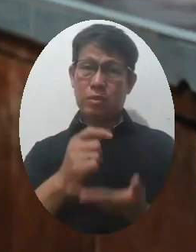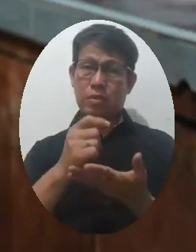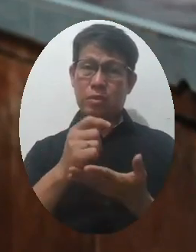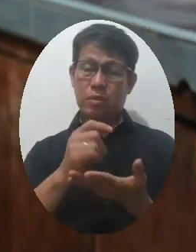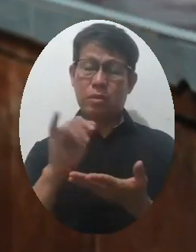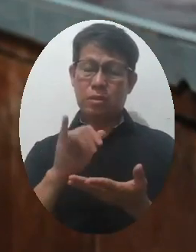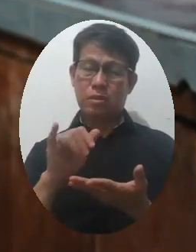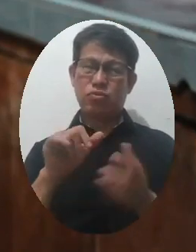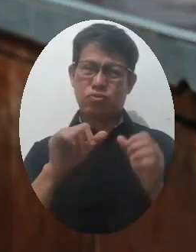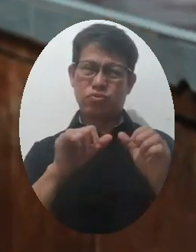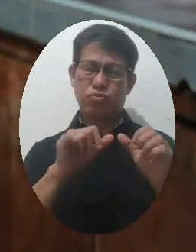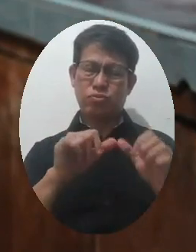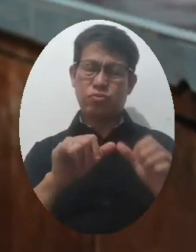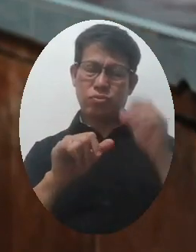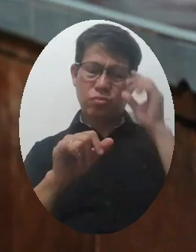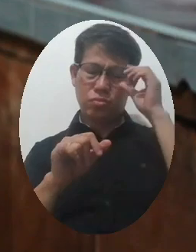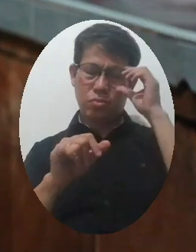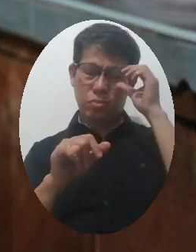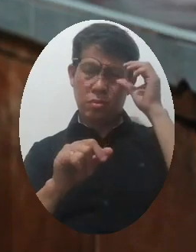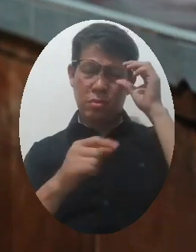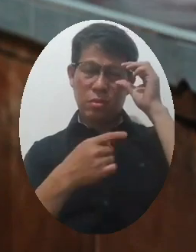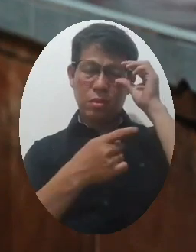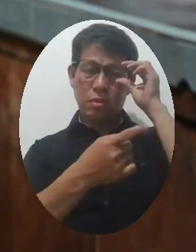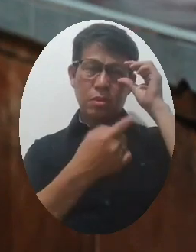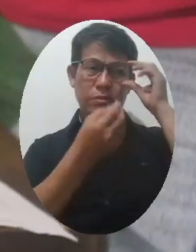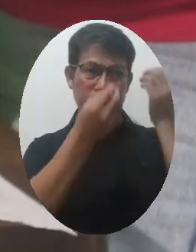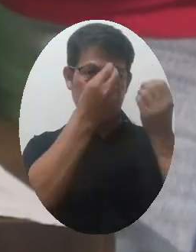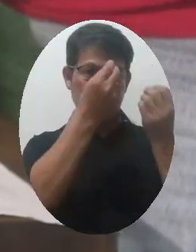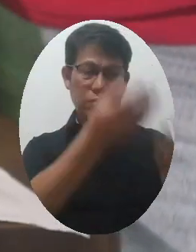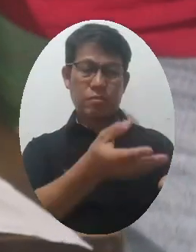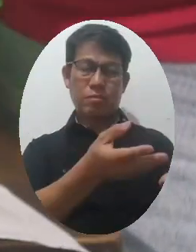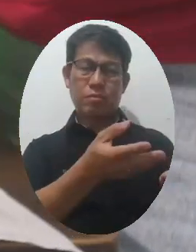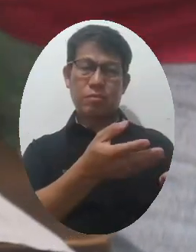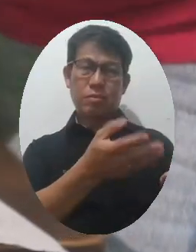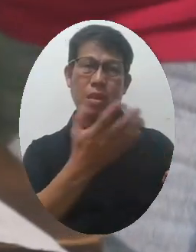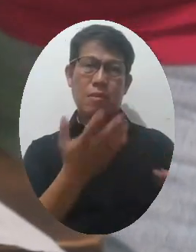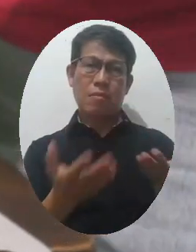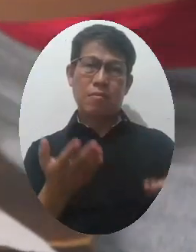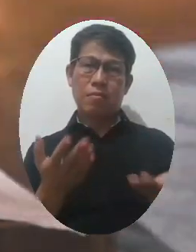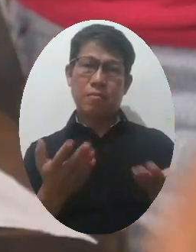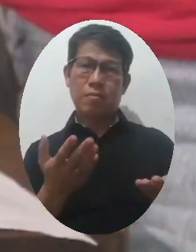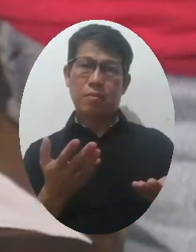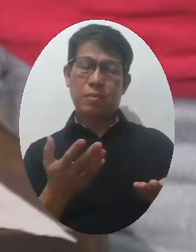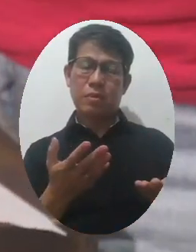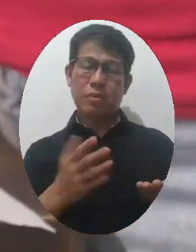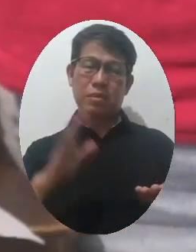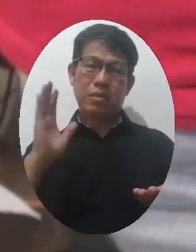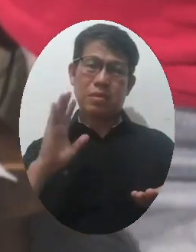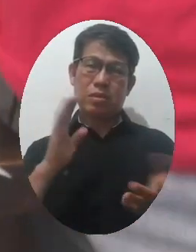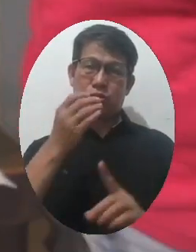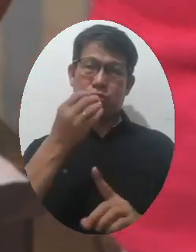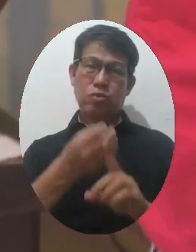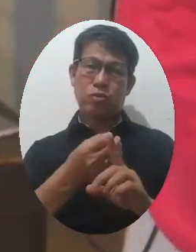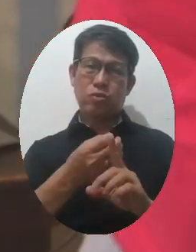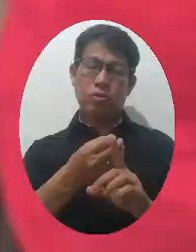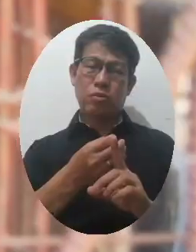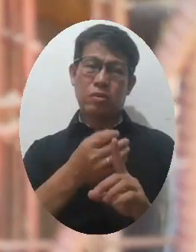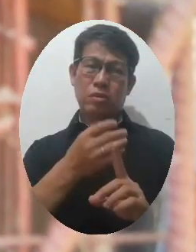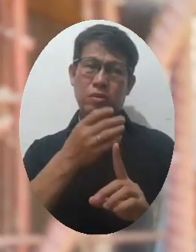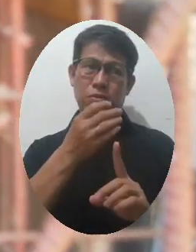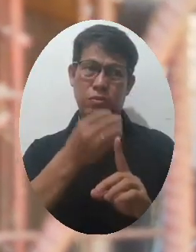pong palya. Kaya sinabi ko sa kanila na baka po din nung time na yon nung